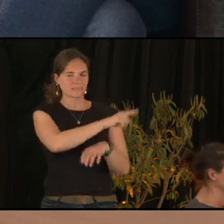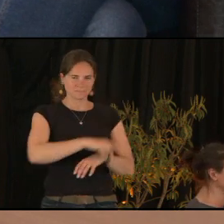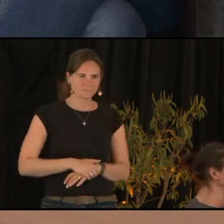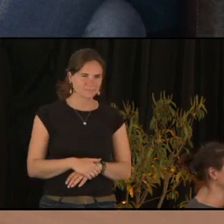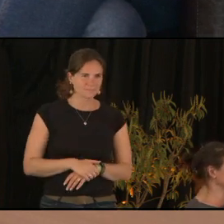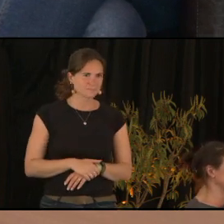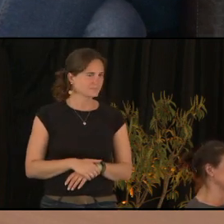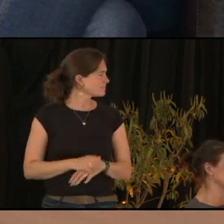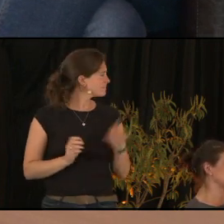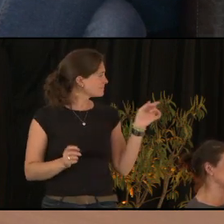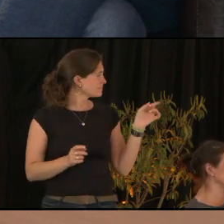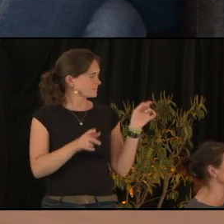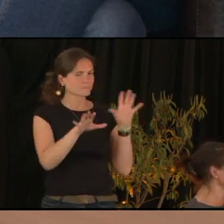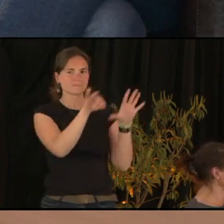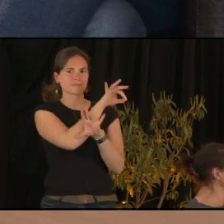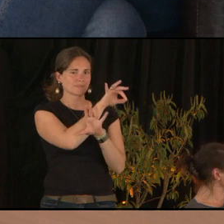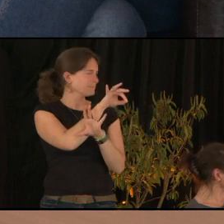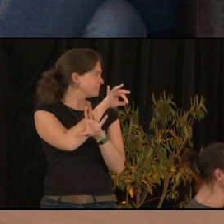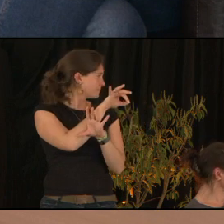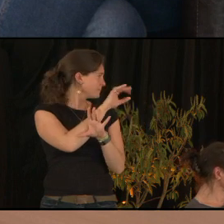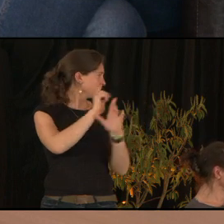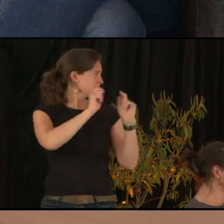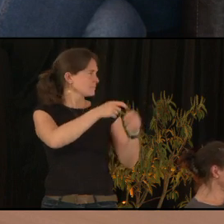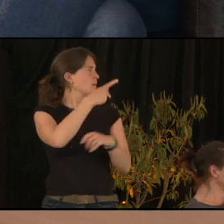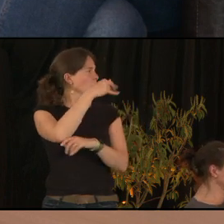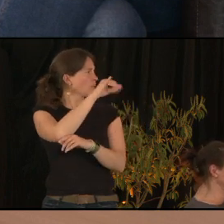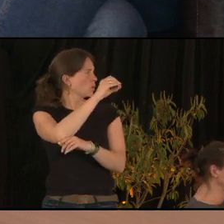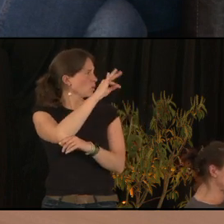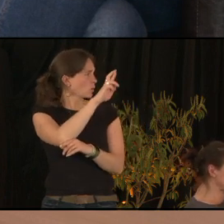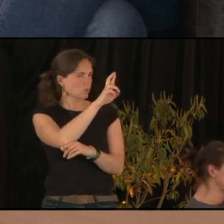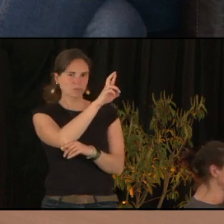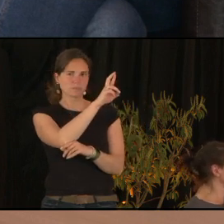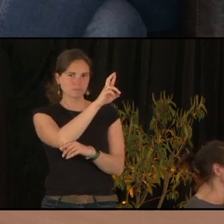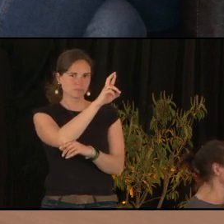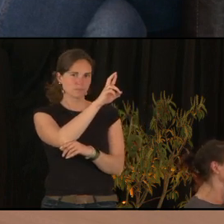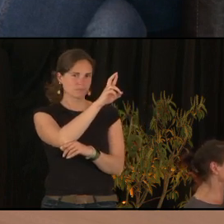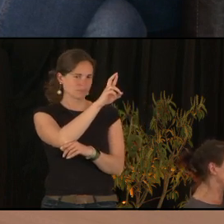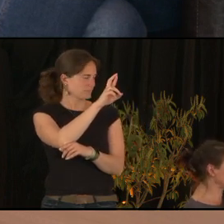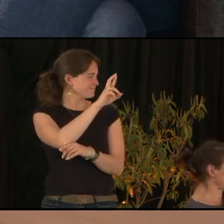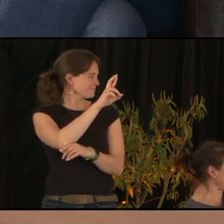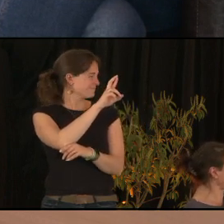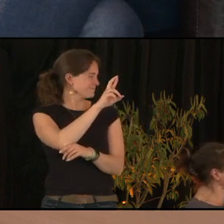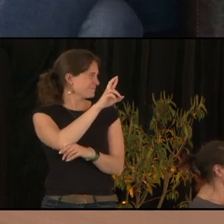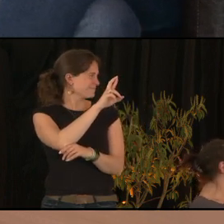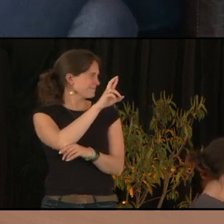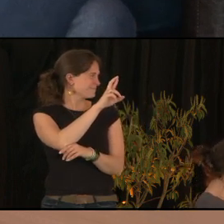texte. C'est drôle parce que vous le situez, enfin, il y a un moment où vous, dans les années 60, oui. mais